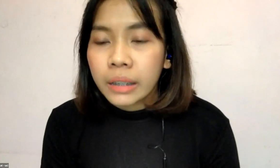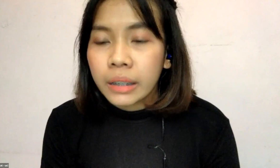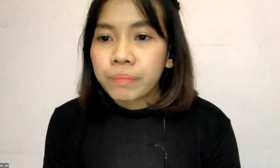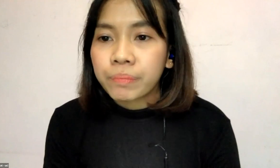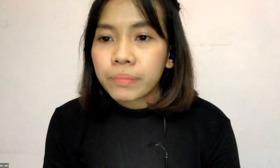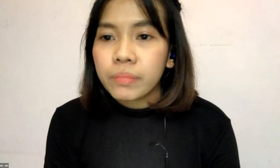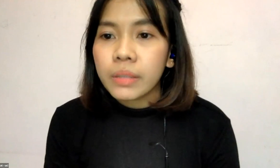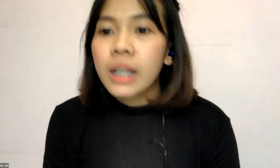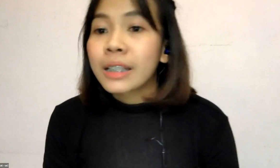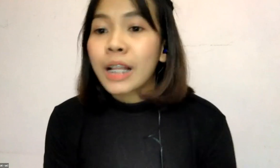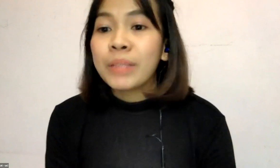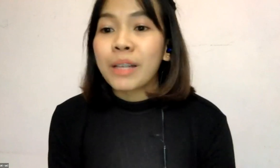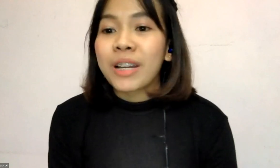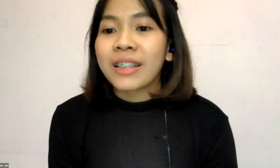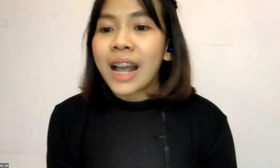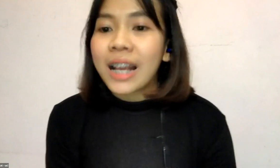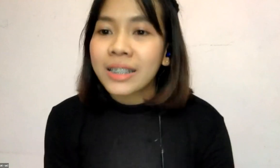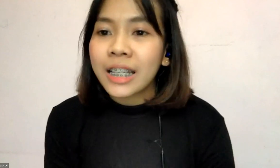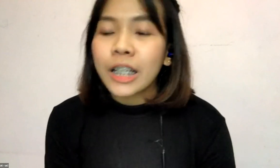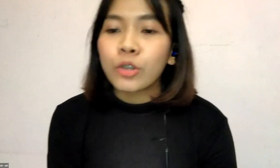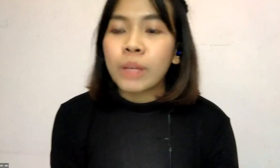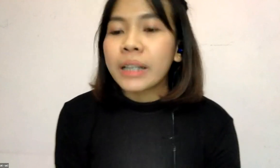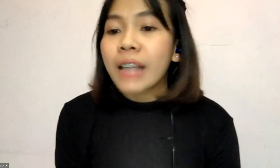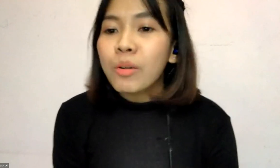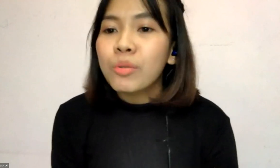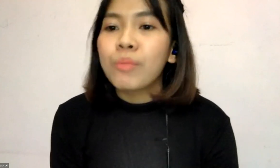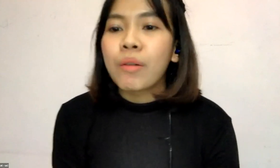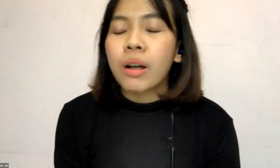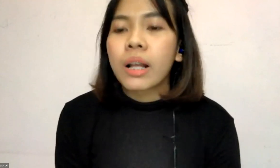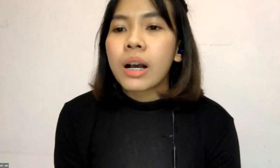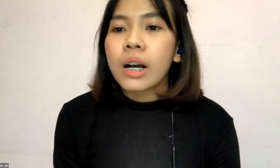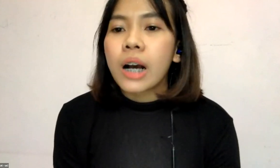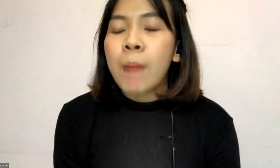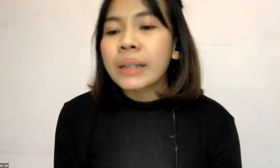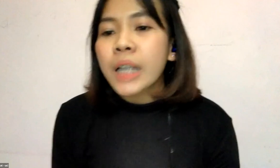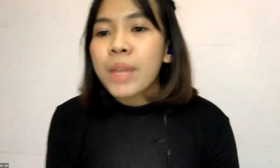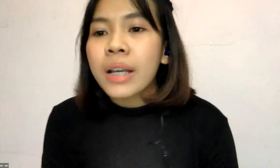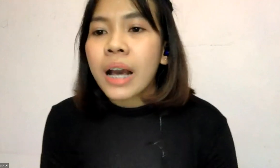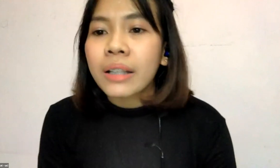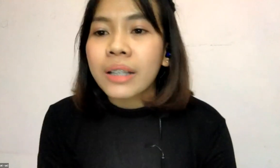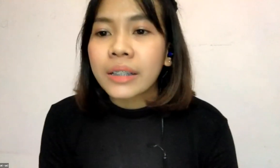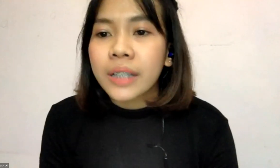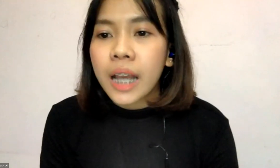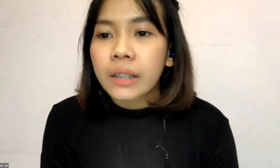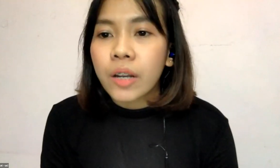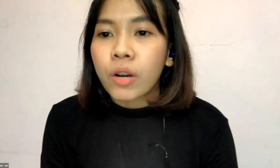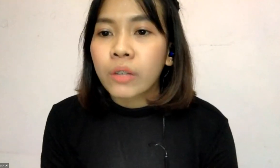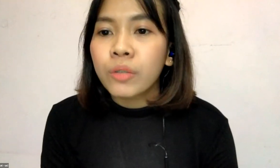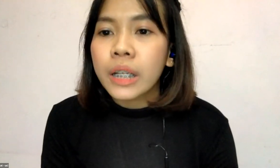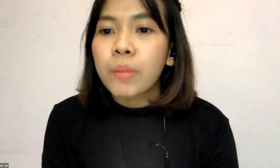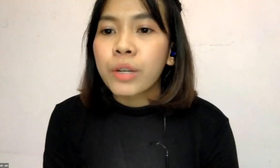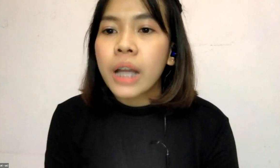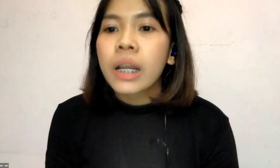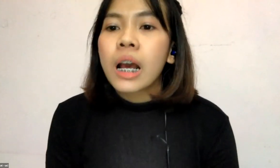lain setelah bisa berinteraksi sudah bisa tahu bahwa apa saja menjadi karakter dan ciri khas dari